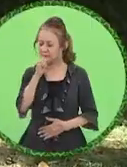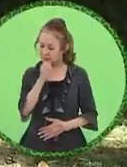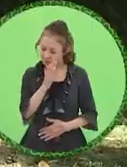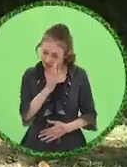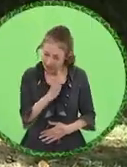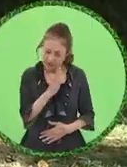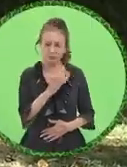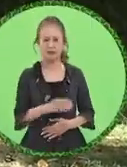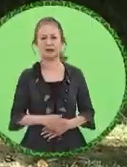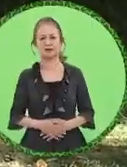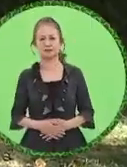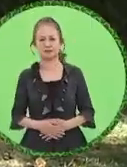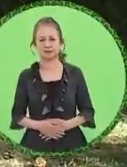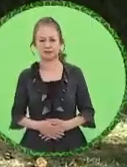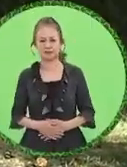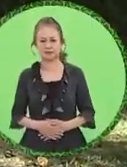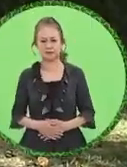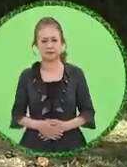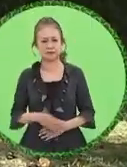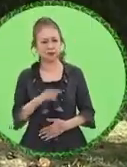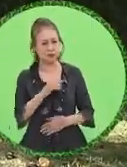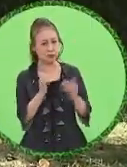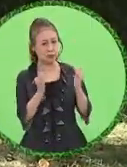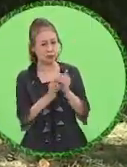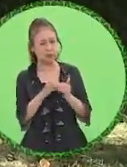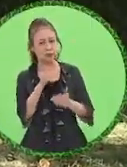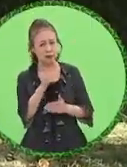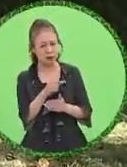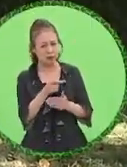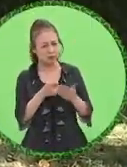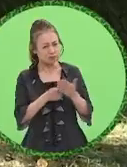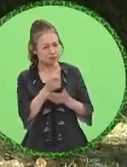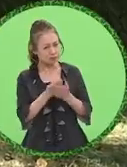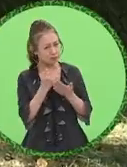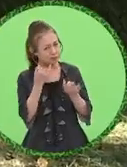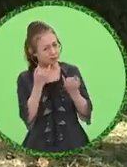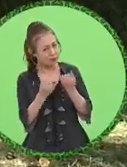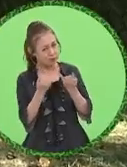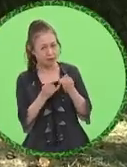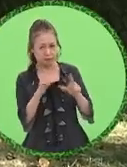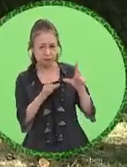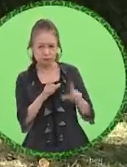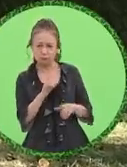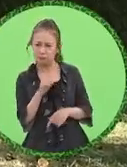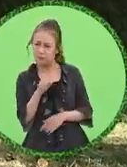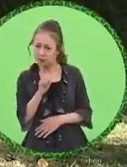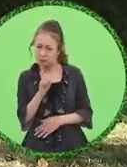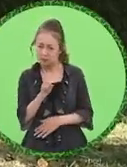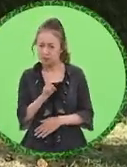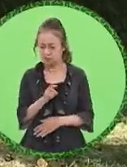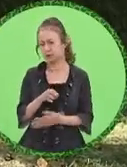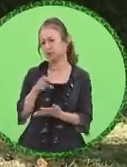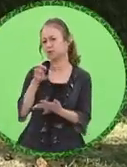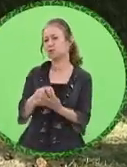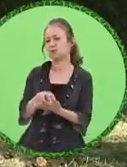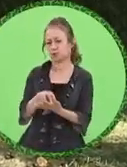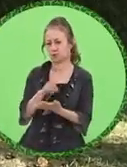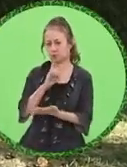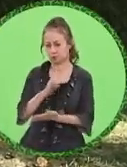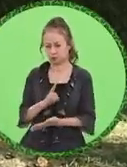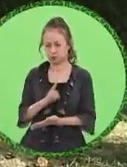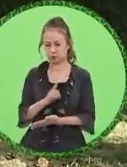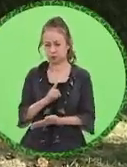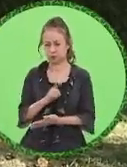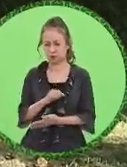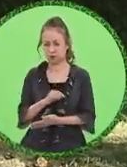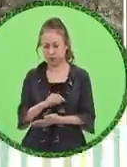よろしくお願いします。 よろしくお願いします。 あの石垣の彫刻みたいな模様は何なんですか。 あれは刻印と呼ば